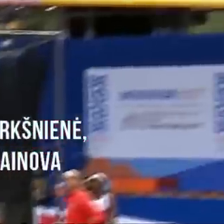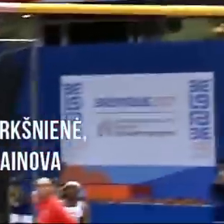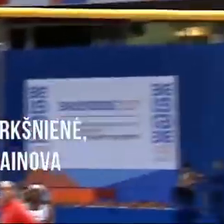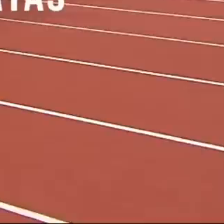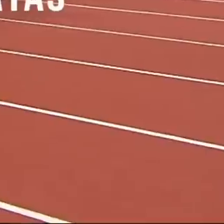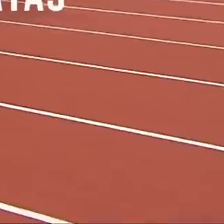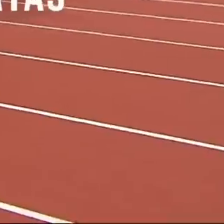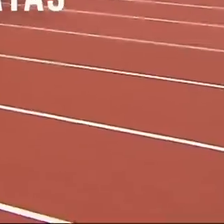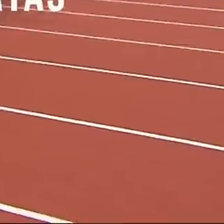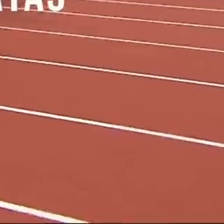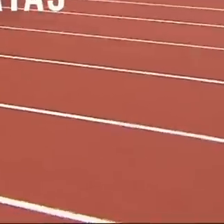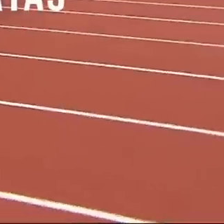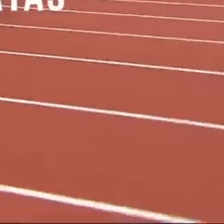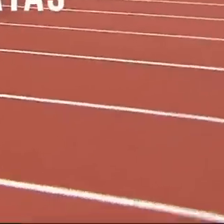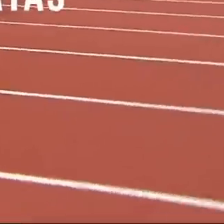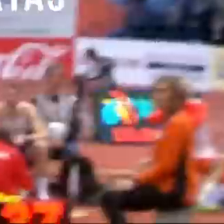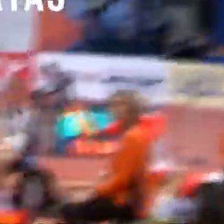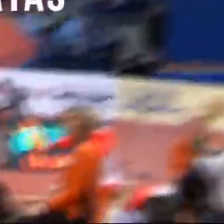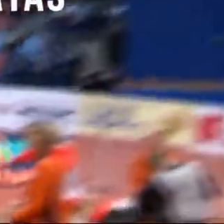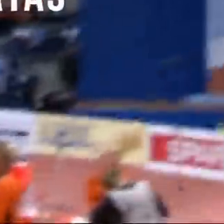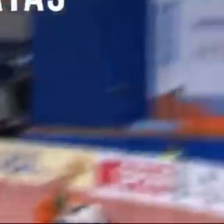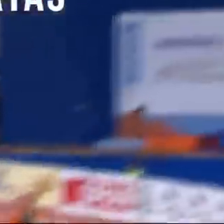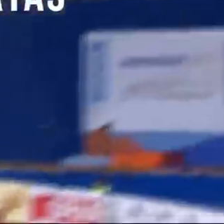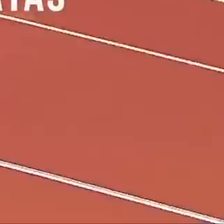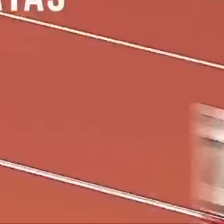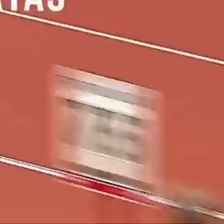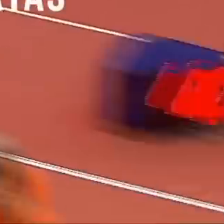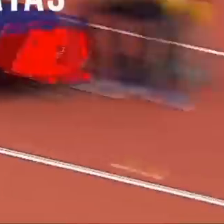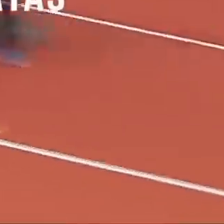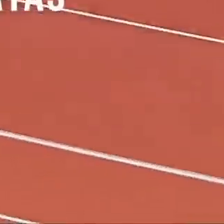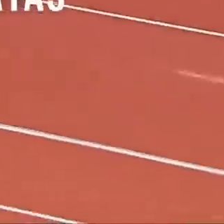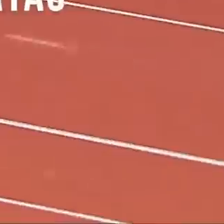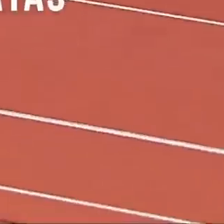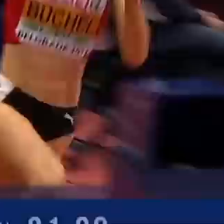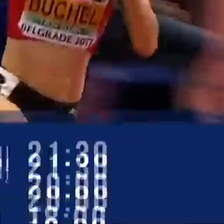mūsiškiai. Europos lengvosios atletikos uždarų patalpų čempionatas.